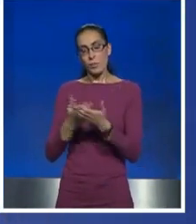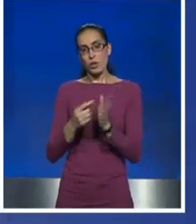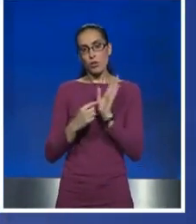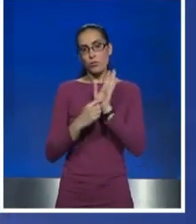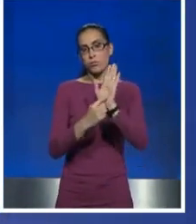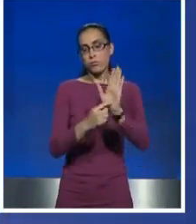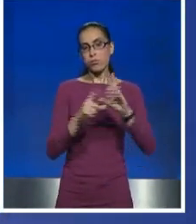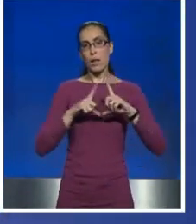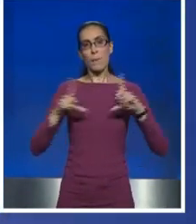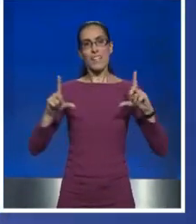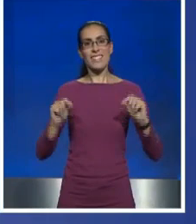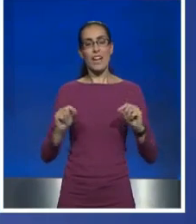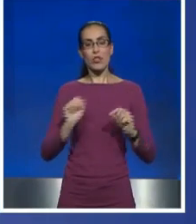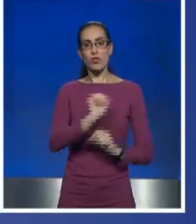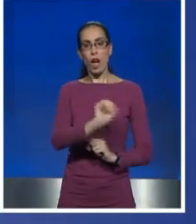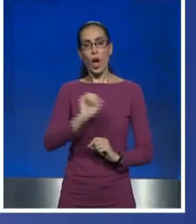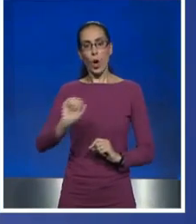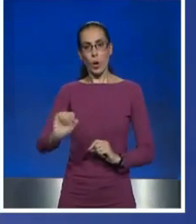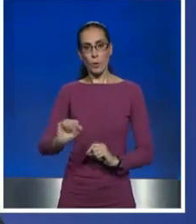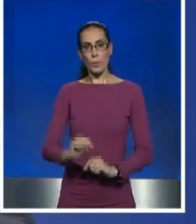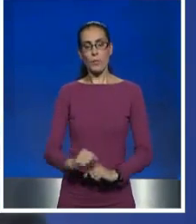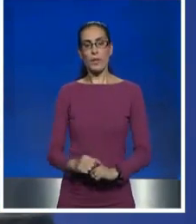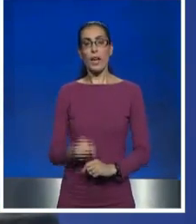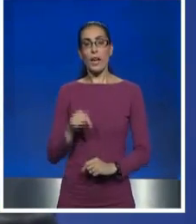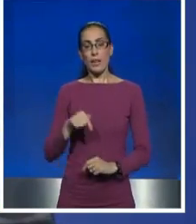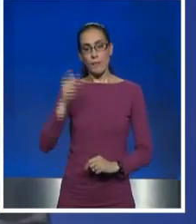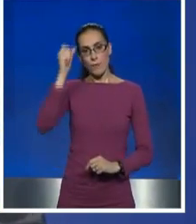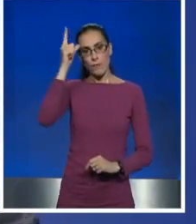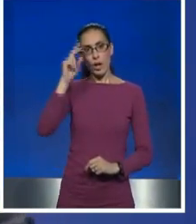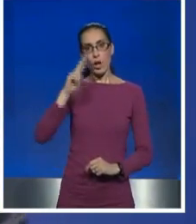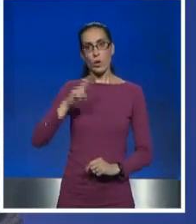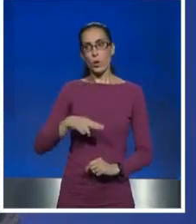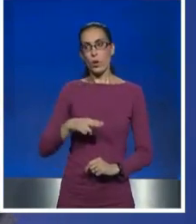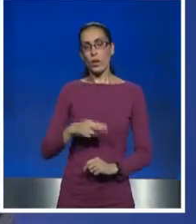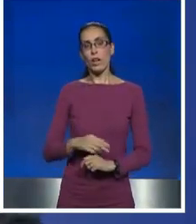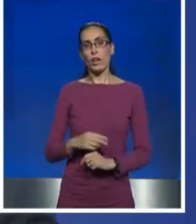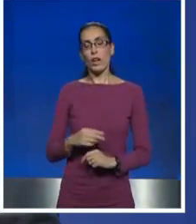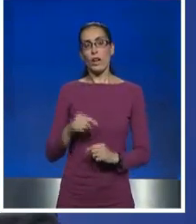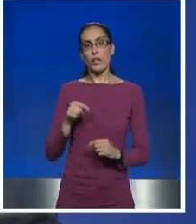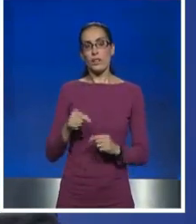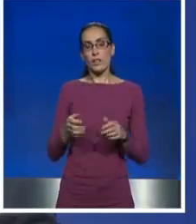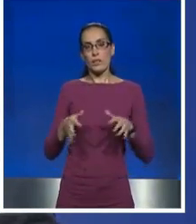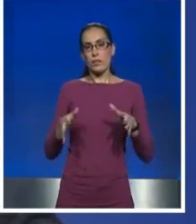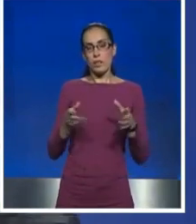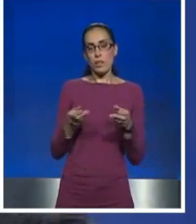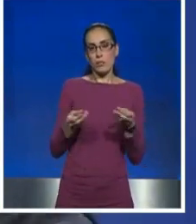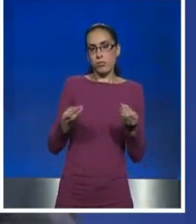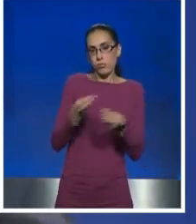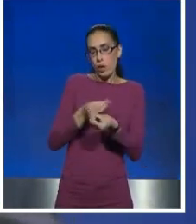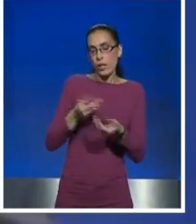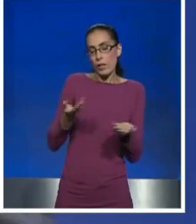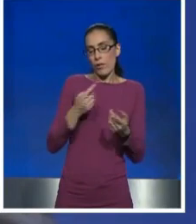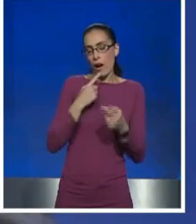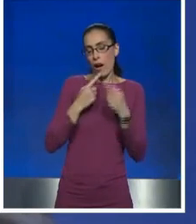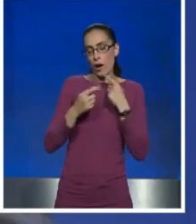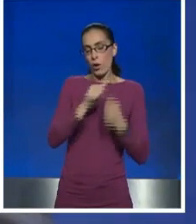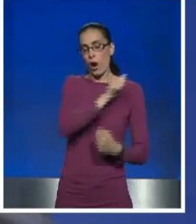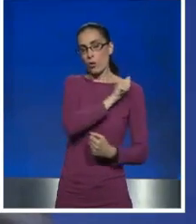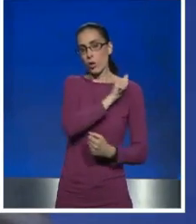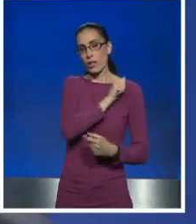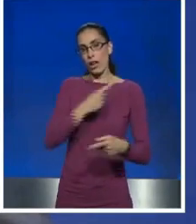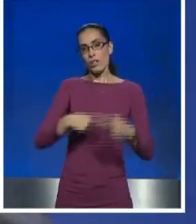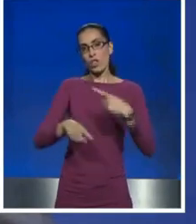l-messaġġi tal-kampanja elettorali tagħhom. Infakkar li din l-istruttura tal-programm hija skont id-direzzjonijiet